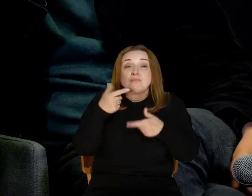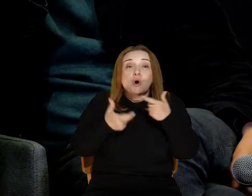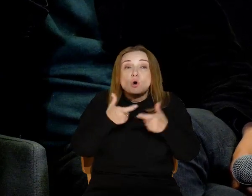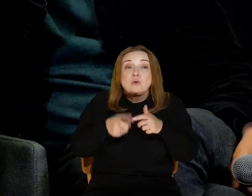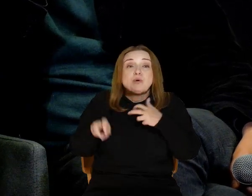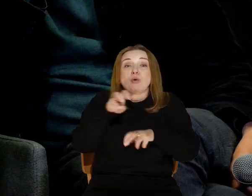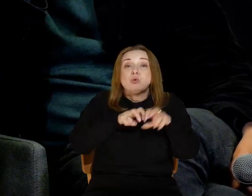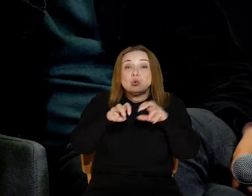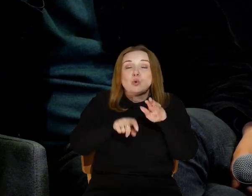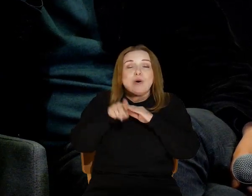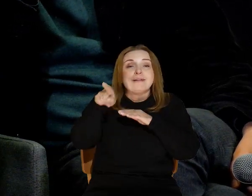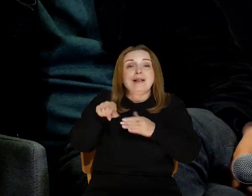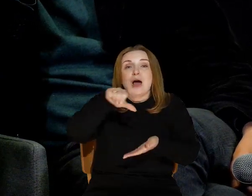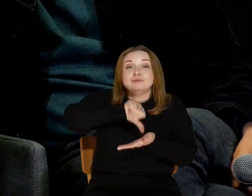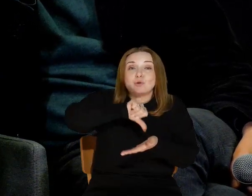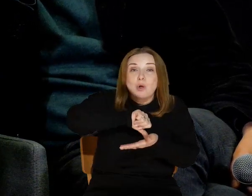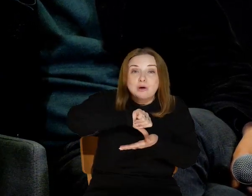stronę właśnie takiego środowiska